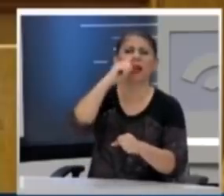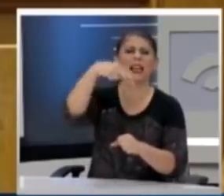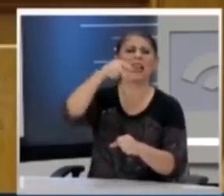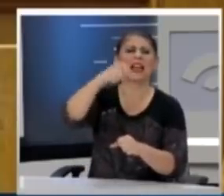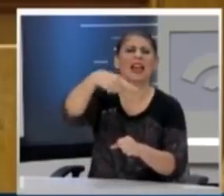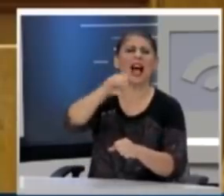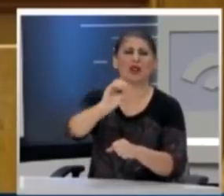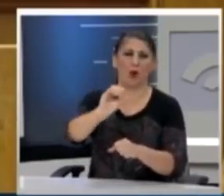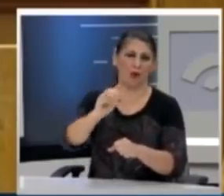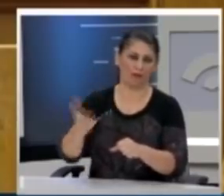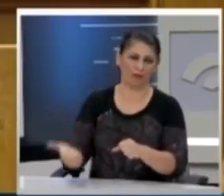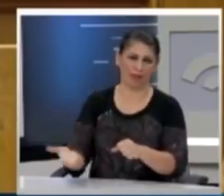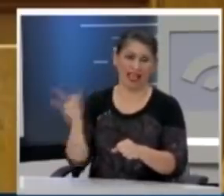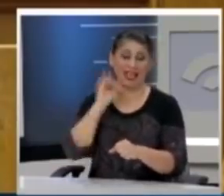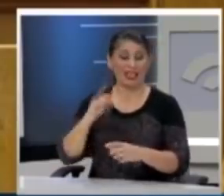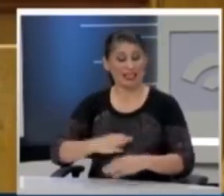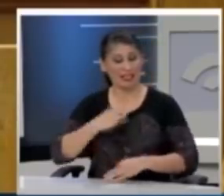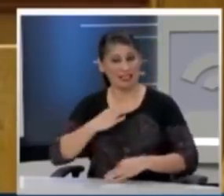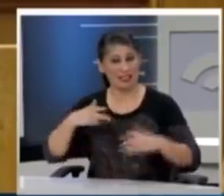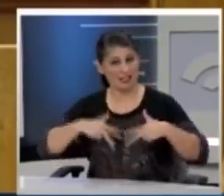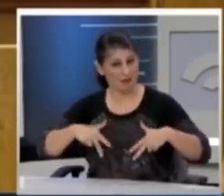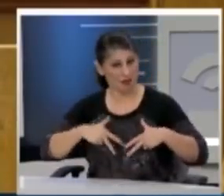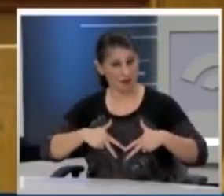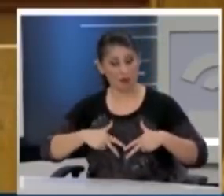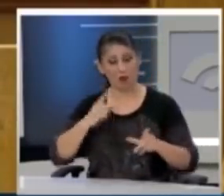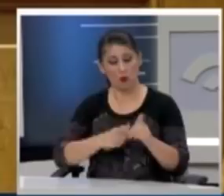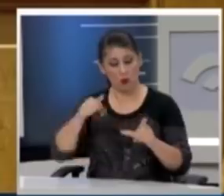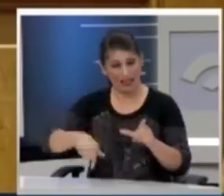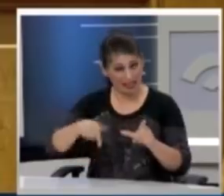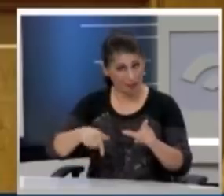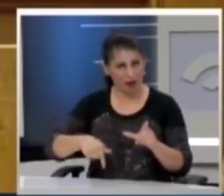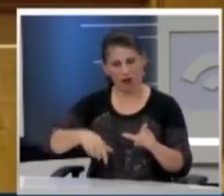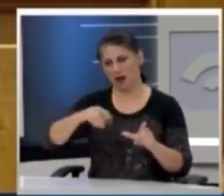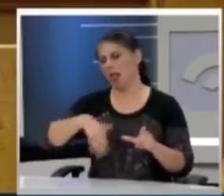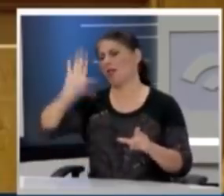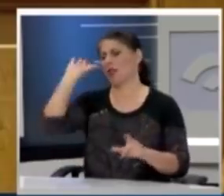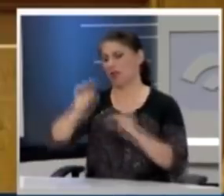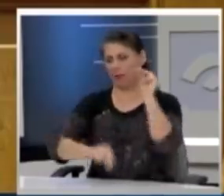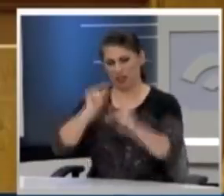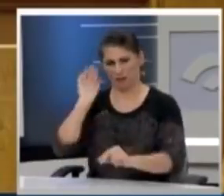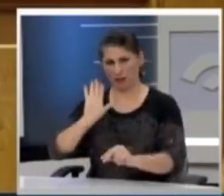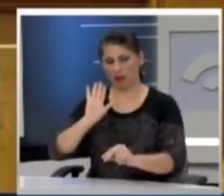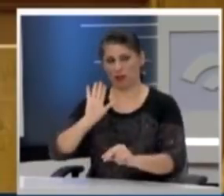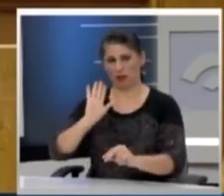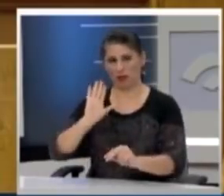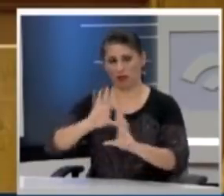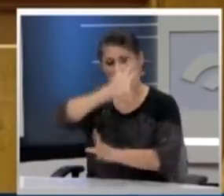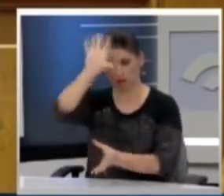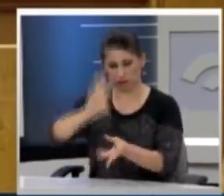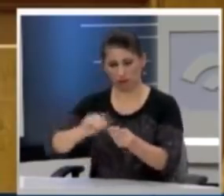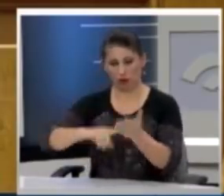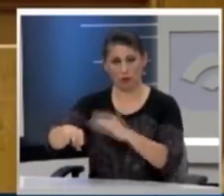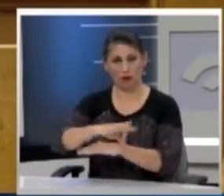κύριοι της κυβέρνησης το κκε σήμερα θα καταψηφίσει το σύνολο του νομοσχεδίου για όλους τους λόγους